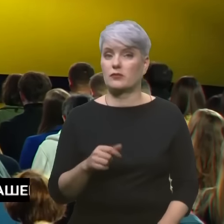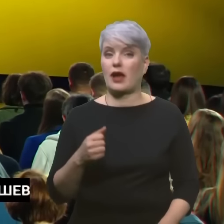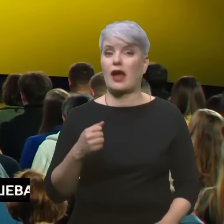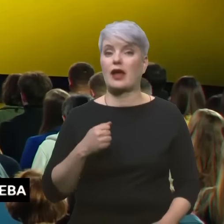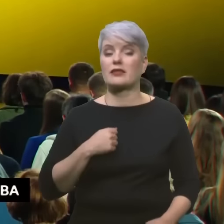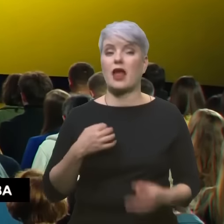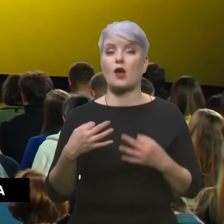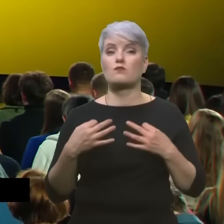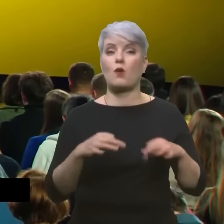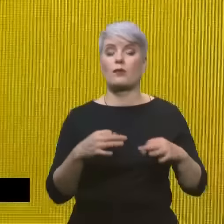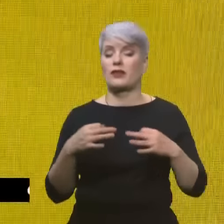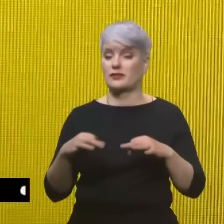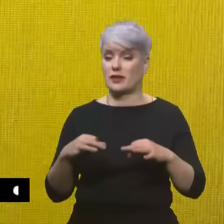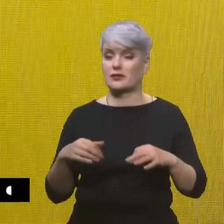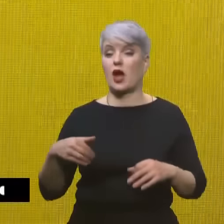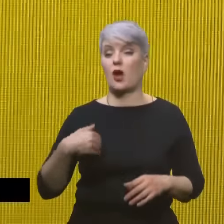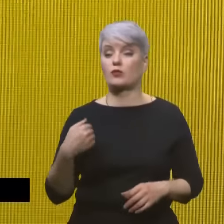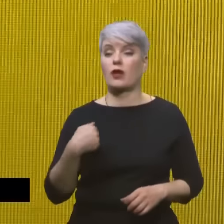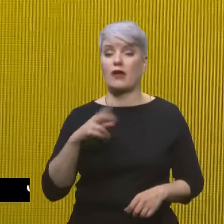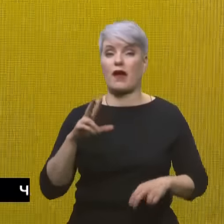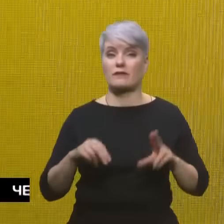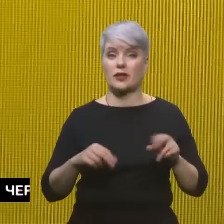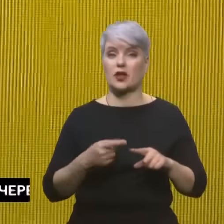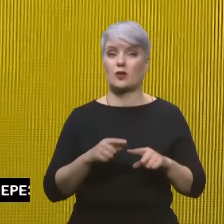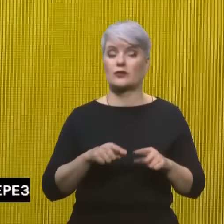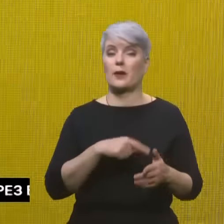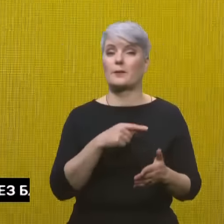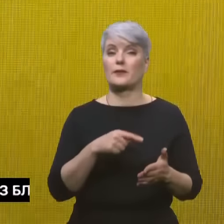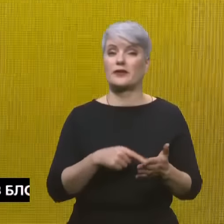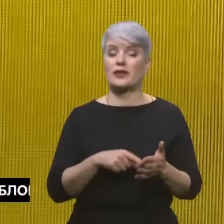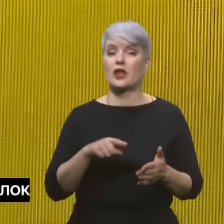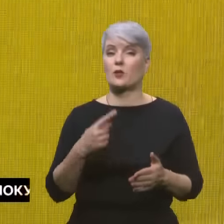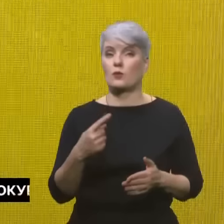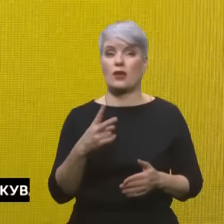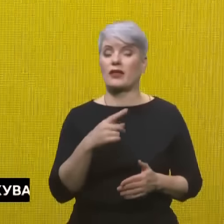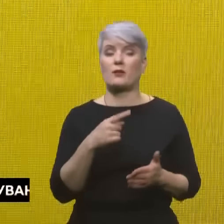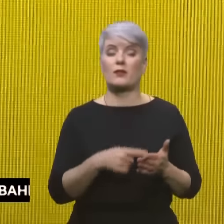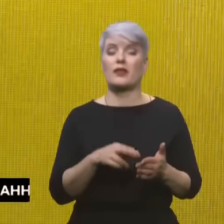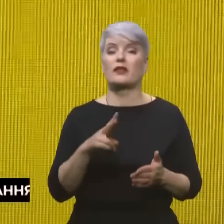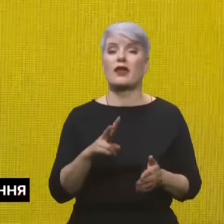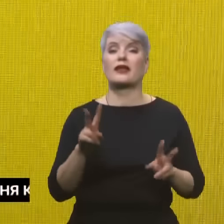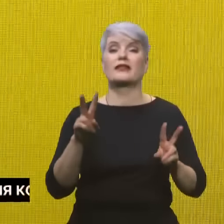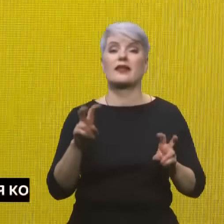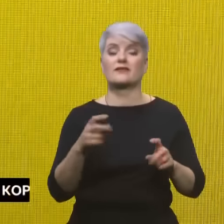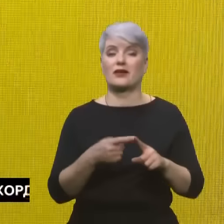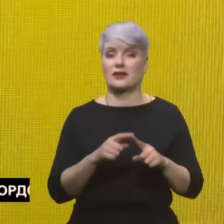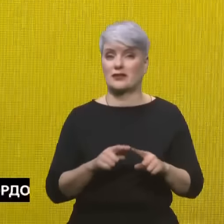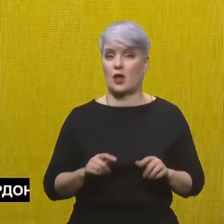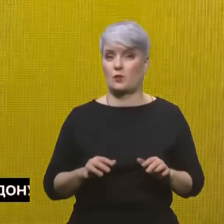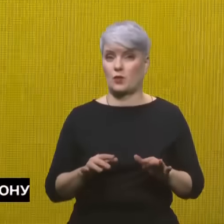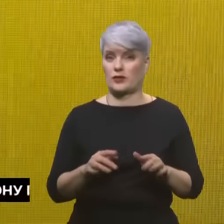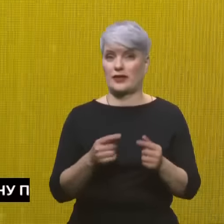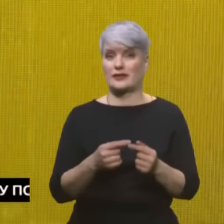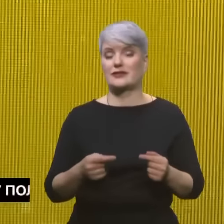демобілізації, хоча я вважаю, що це питання номер один. І питання не як називається цей процес. Да? Згідно законодавства